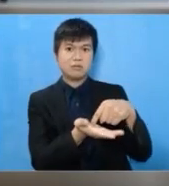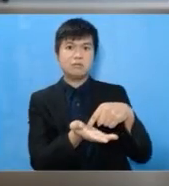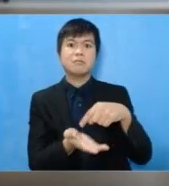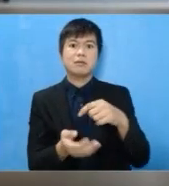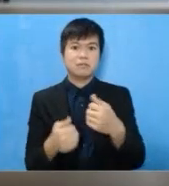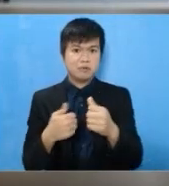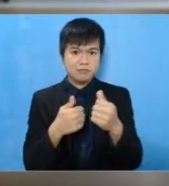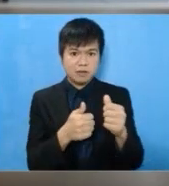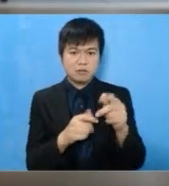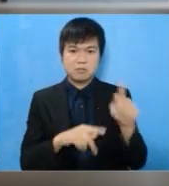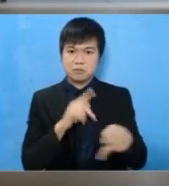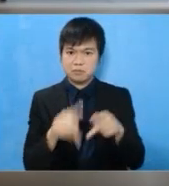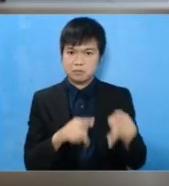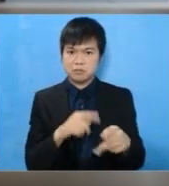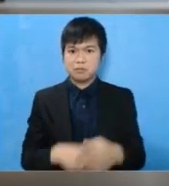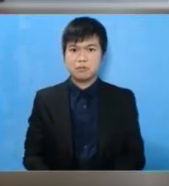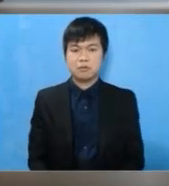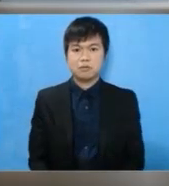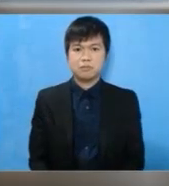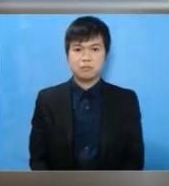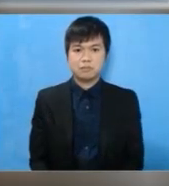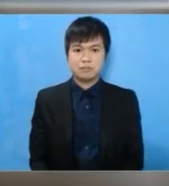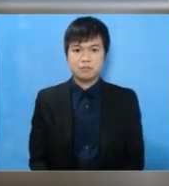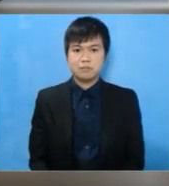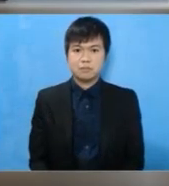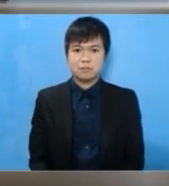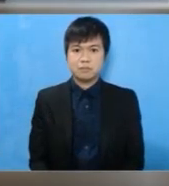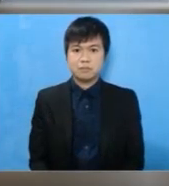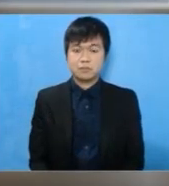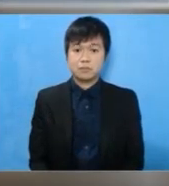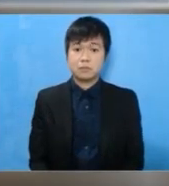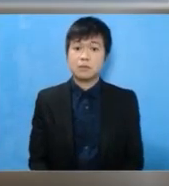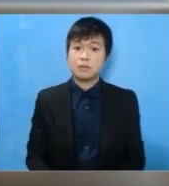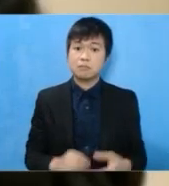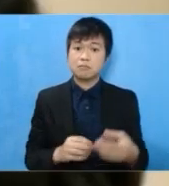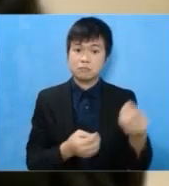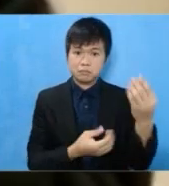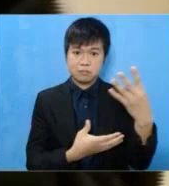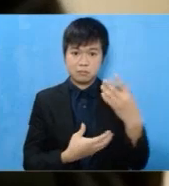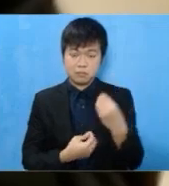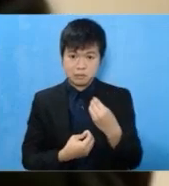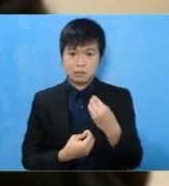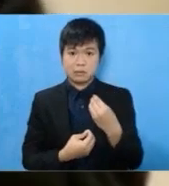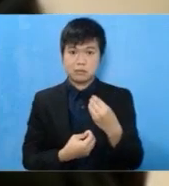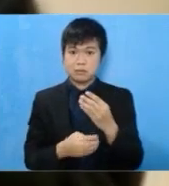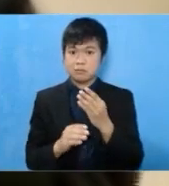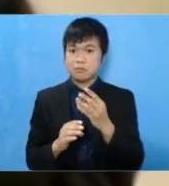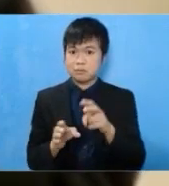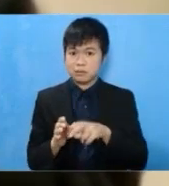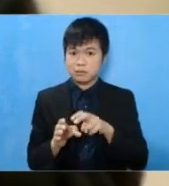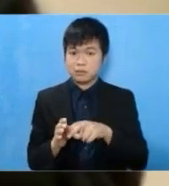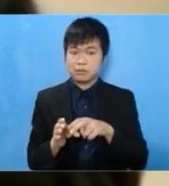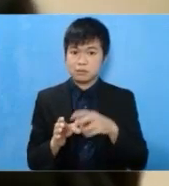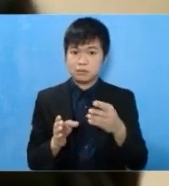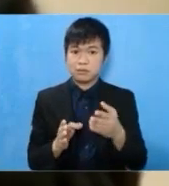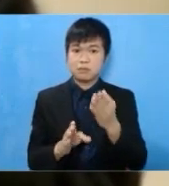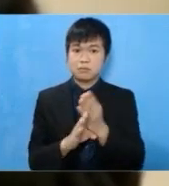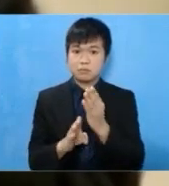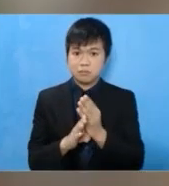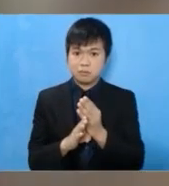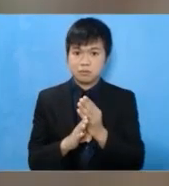Anong ticket po, sir? 300 pesos po. Kwento sa atin ng isa sa mga pasahero ng bus. Nangyaring hulihan sa Maylagro, Quezon